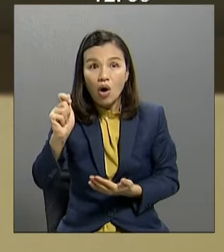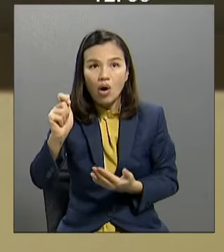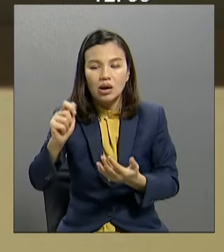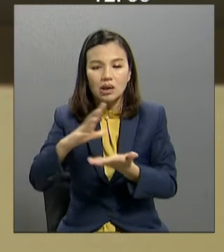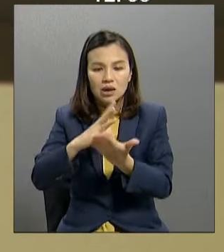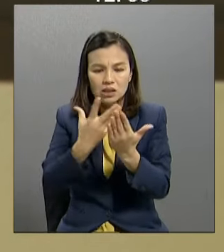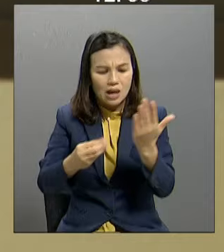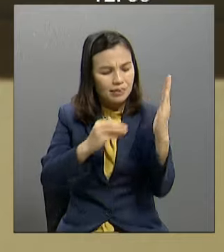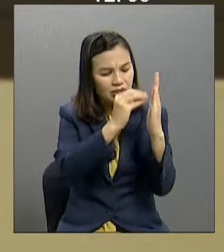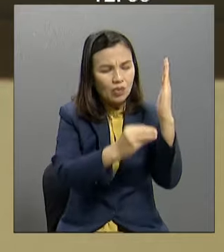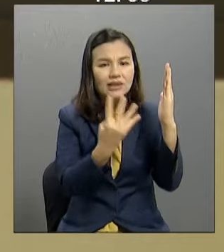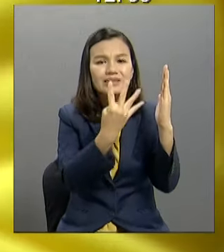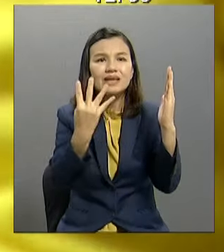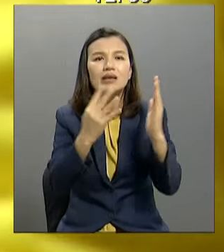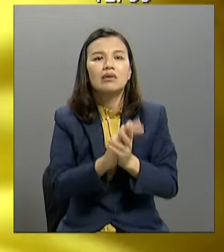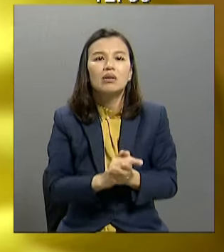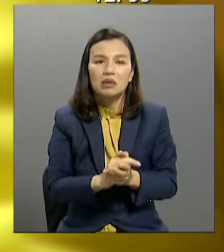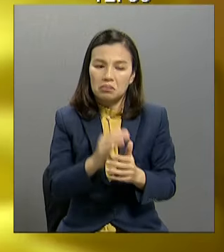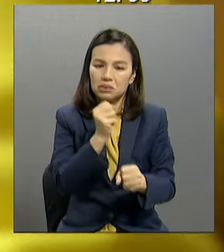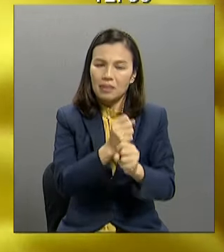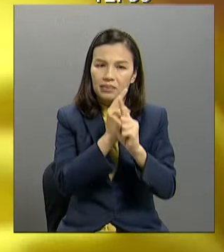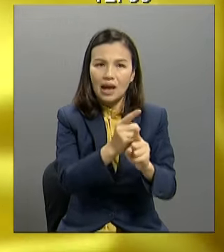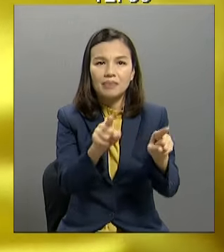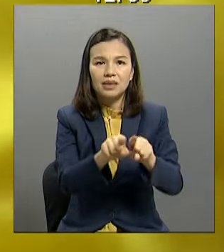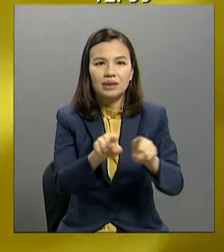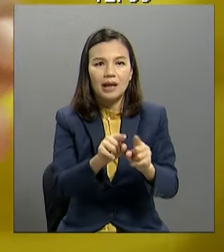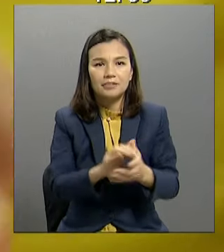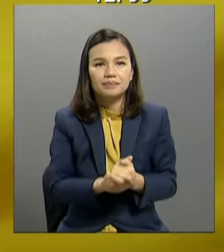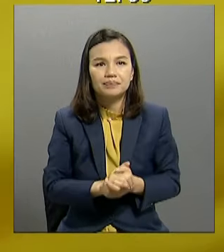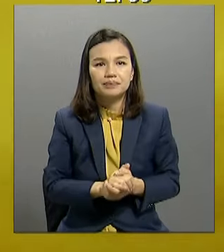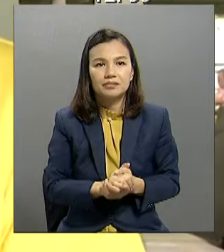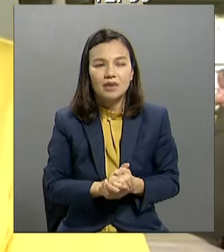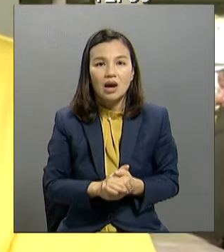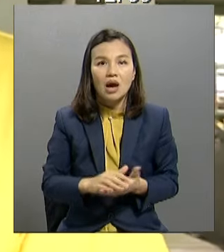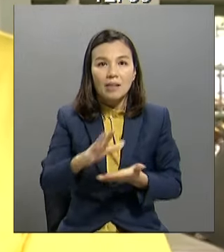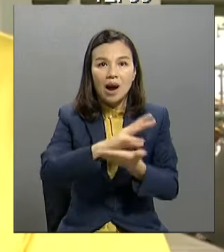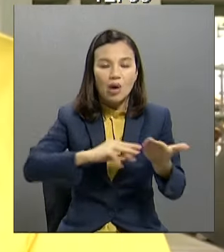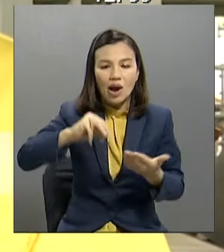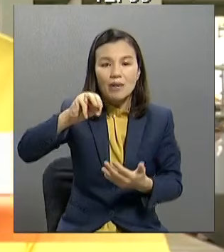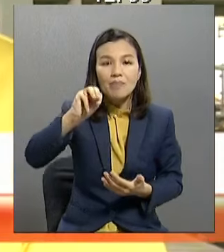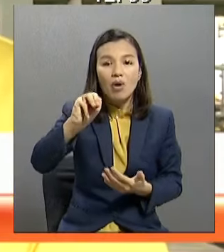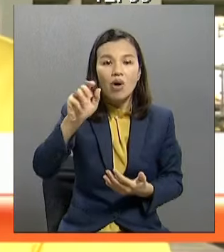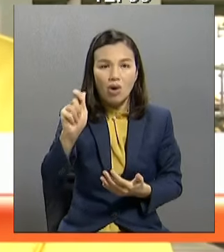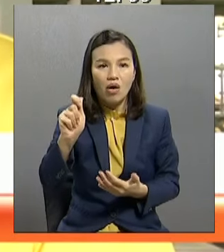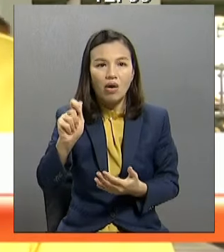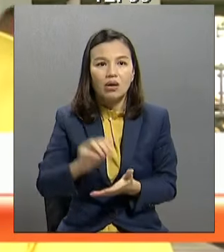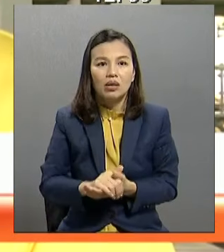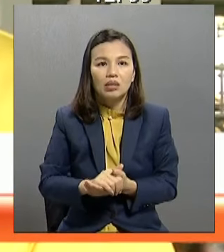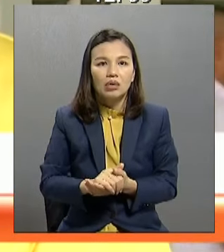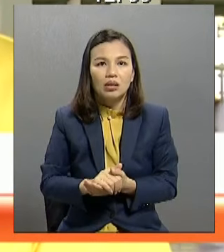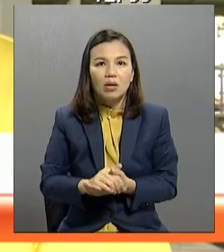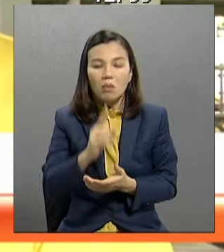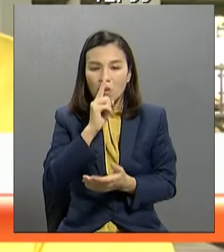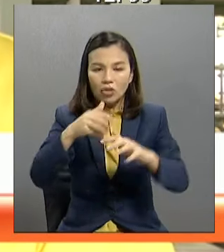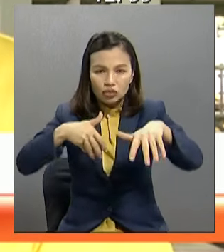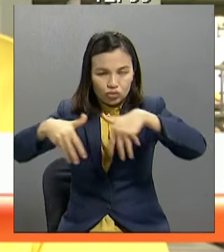ยังตื่นตัวกับนโยบายนี ้ซึ่งแนวนโยบายของมหาวิทยาลัยสงขลานครินทร์เราก็ถือว่าเราก็เป็นหนึ่งในชุมชน